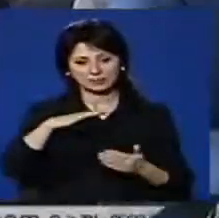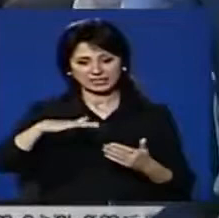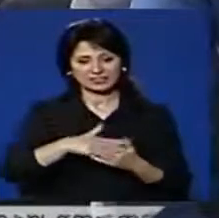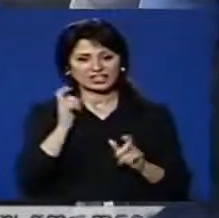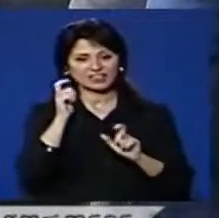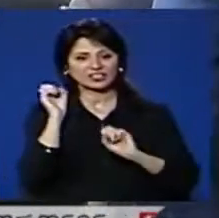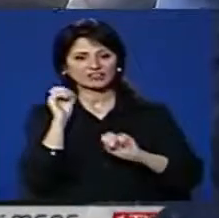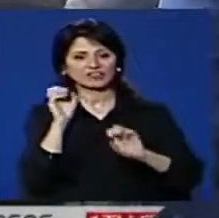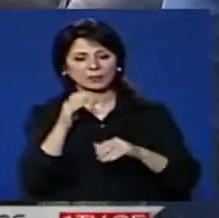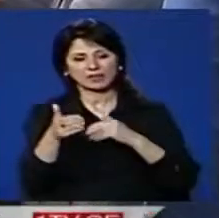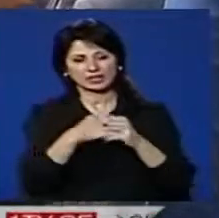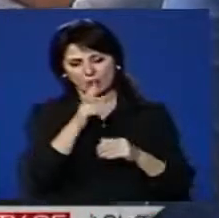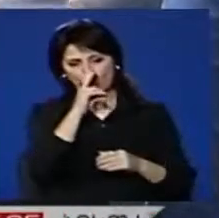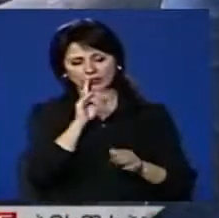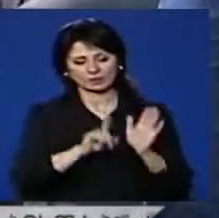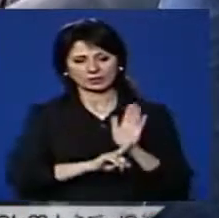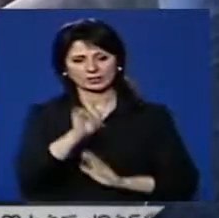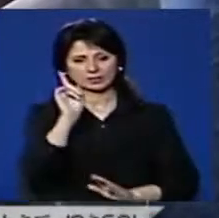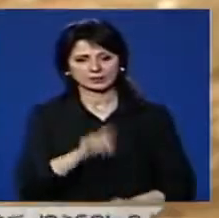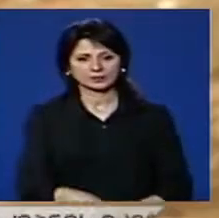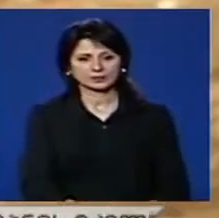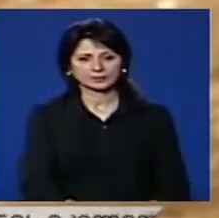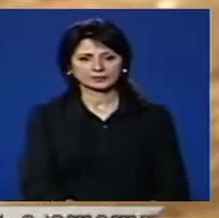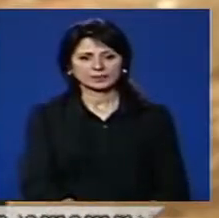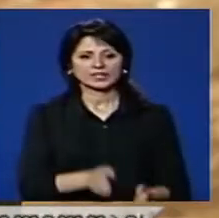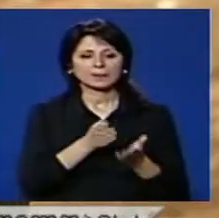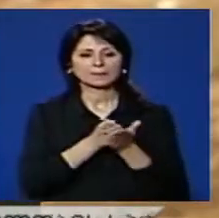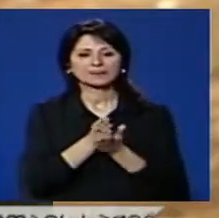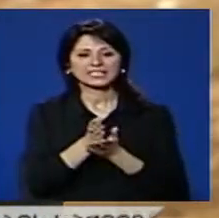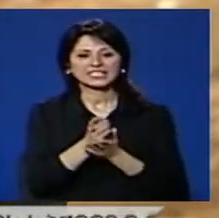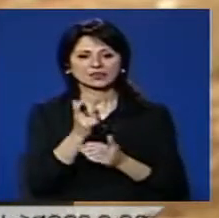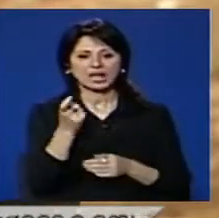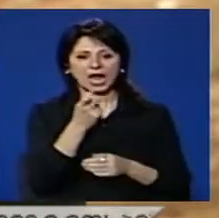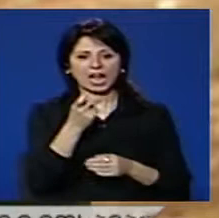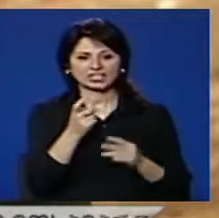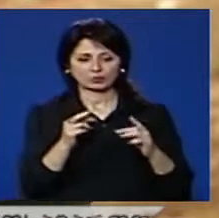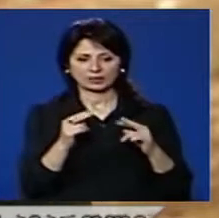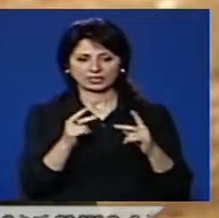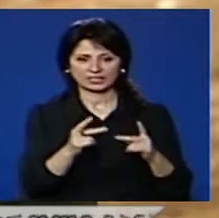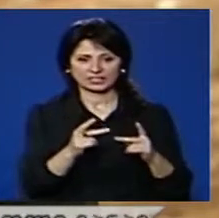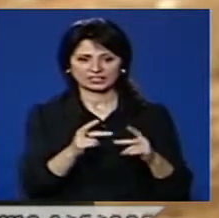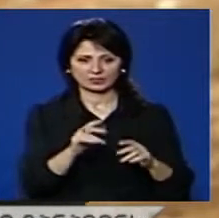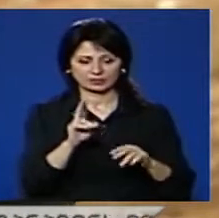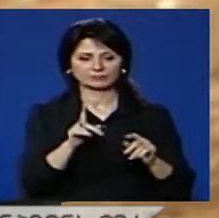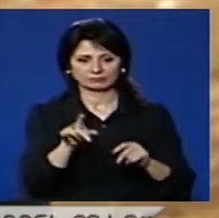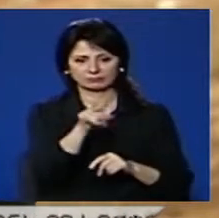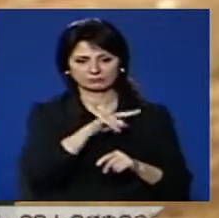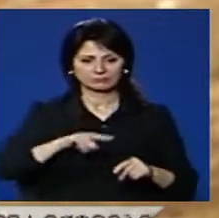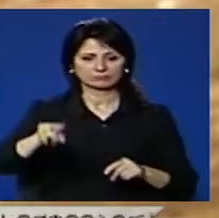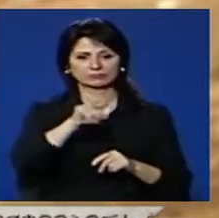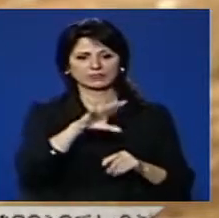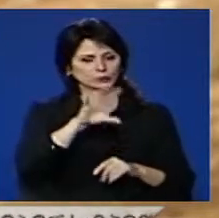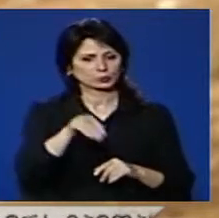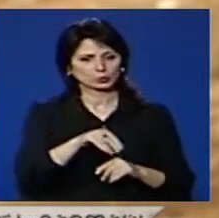ვირთების გადაზიდვას დაახლოებით ორ თვეში დაიწყებს. პრინციპულად ხარისხობრივად იცვლება ლოგისტიკა რეგიონში, პრინციპულად